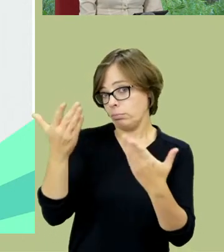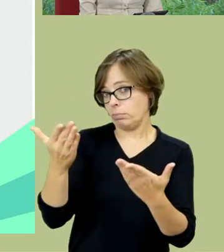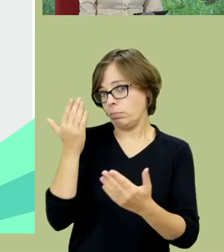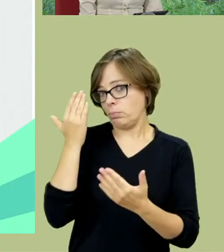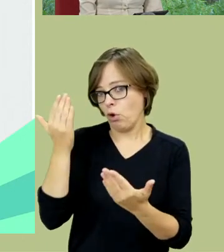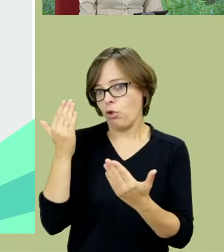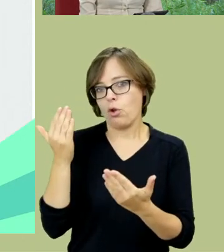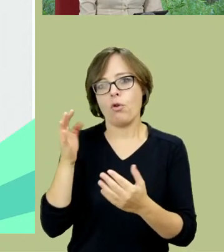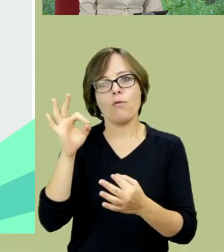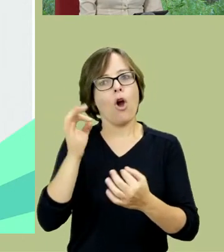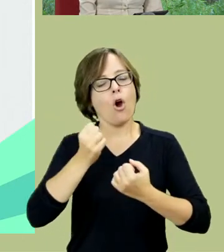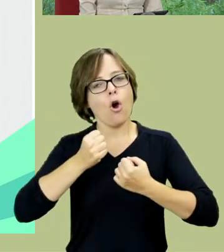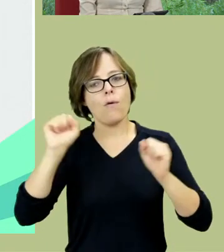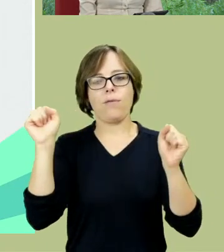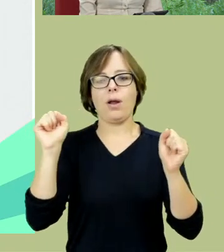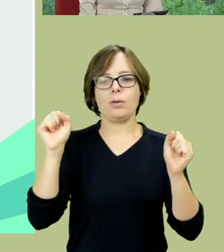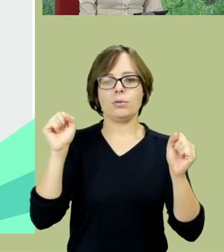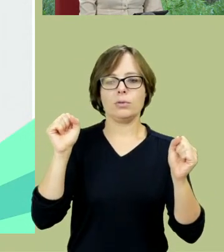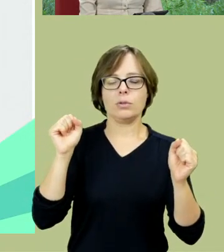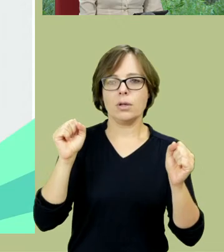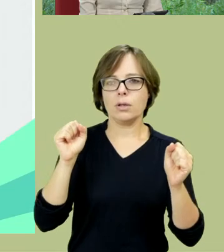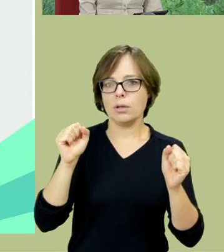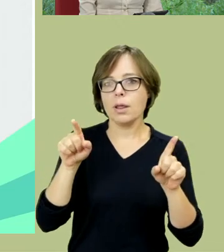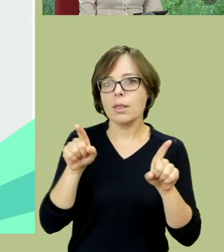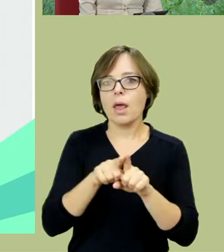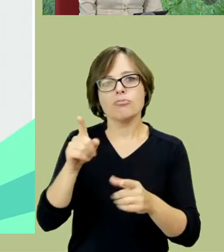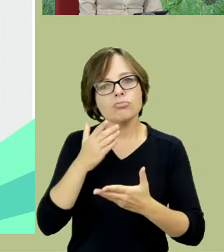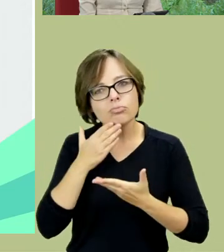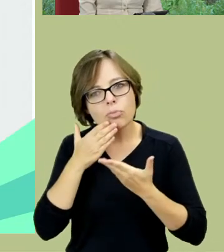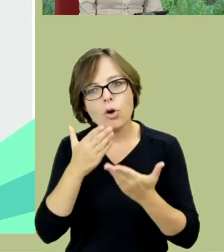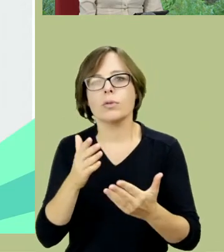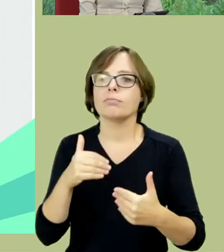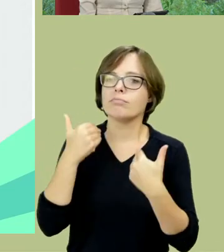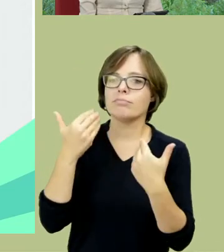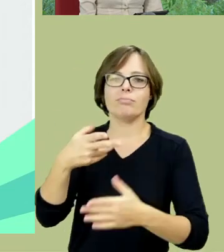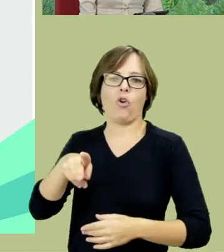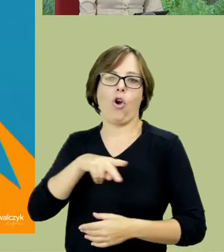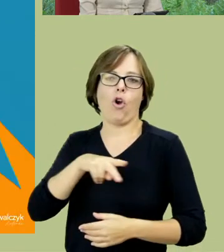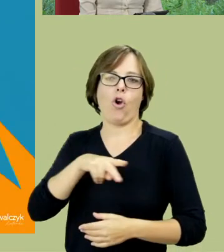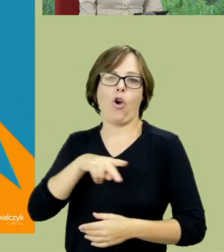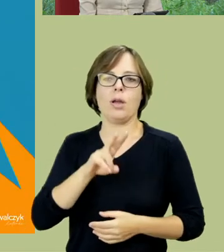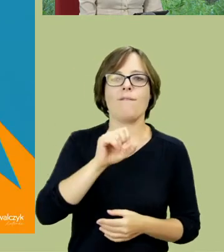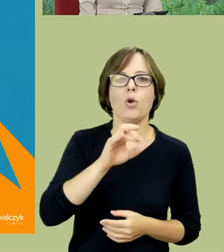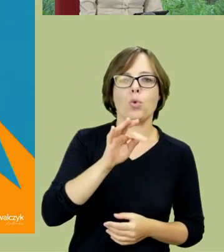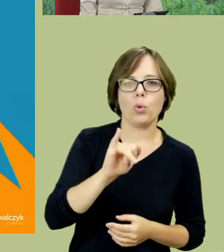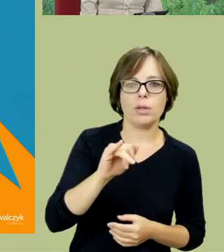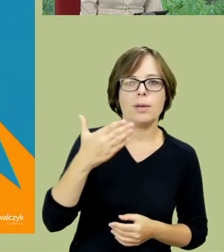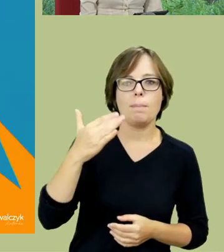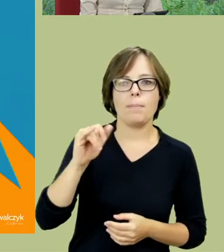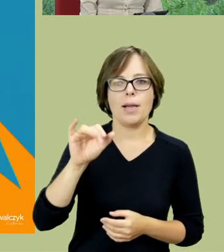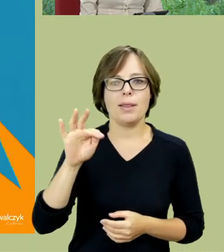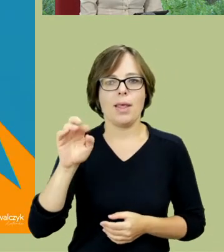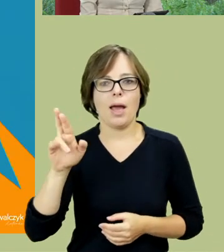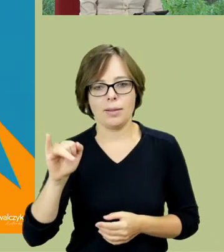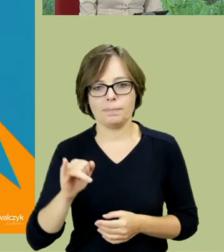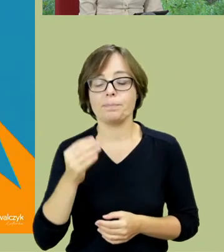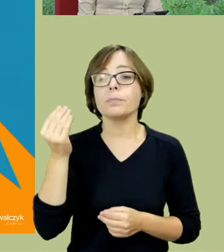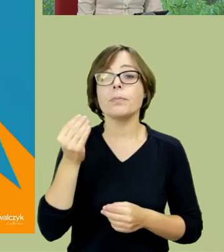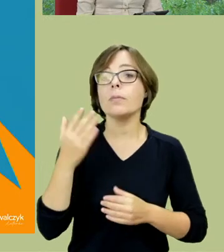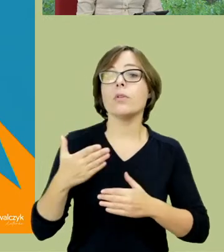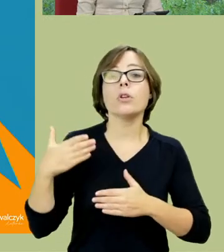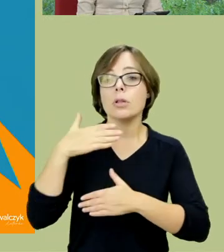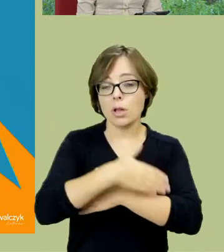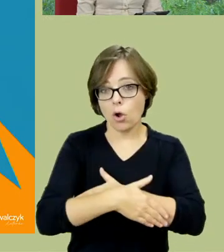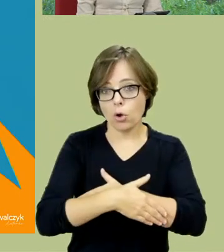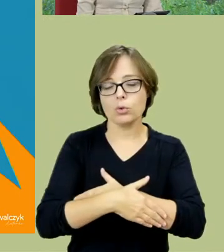za swoją odwagę i poświęcenie orderem Virtuti Militari. A tu na koniec